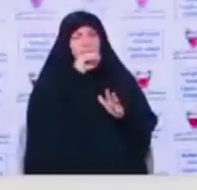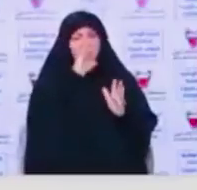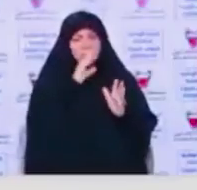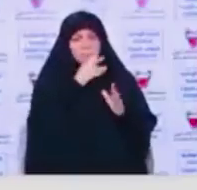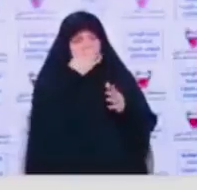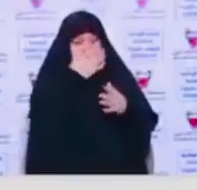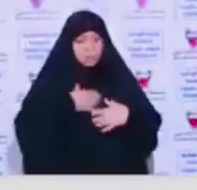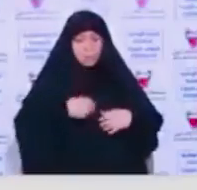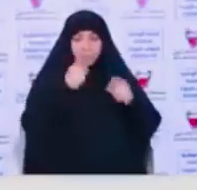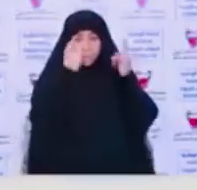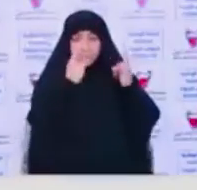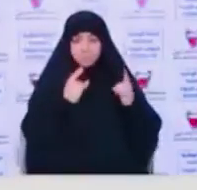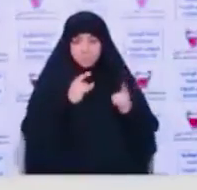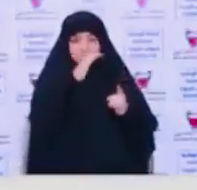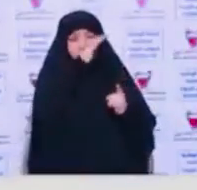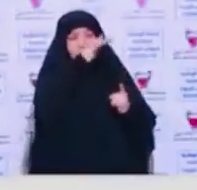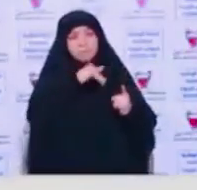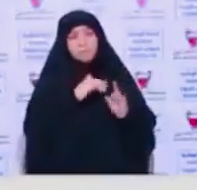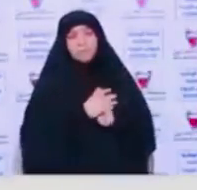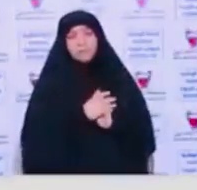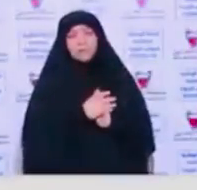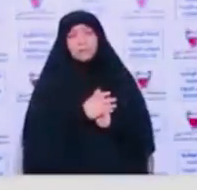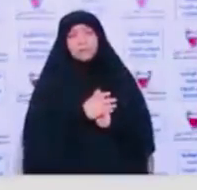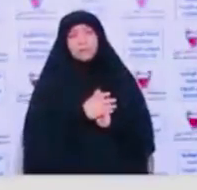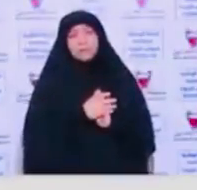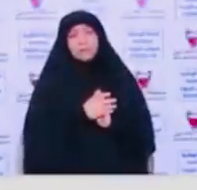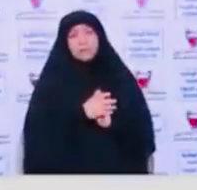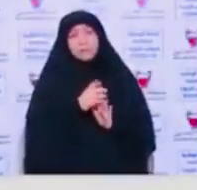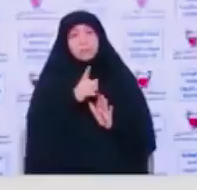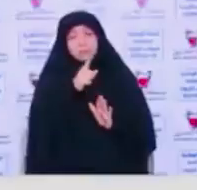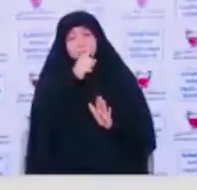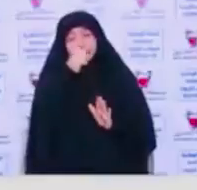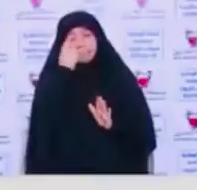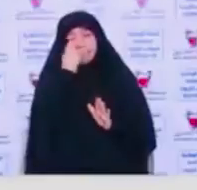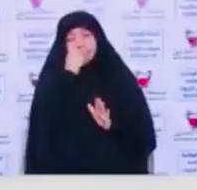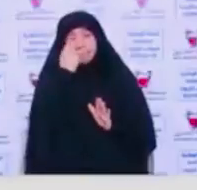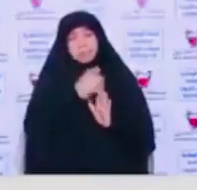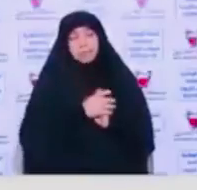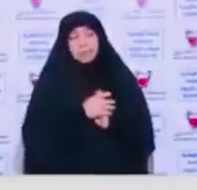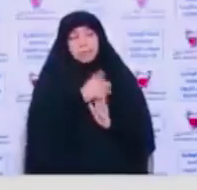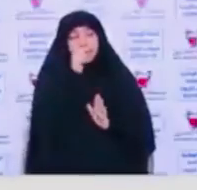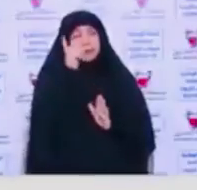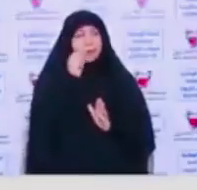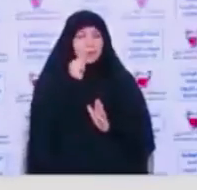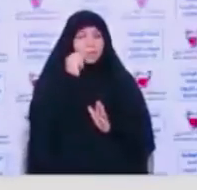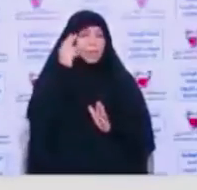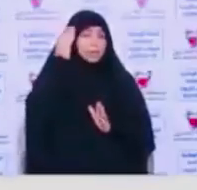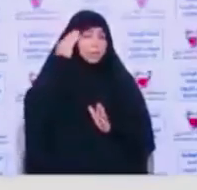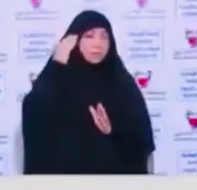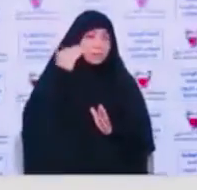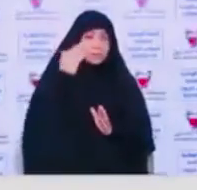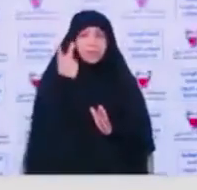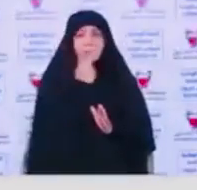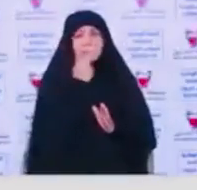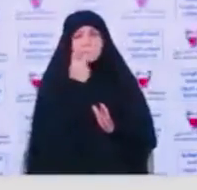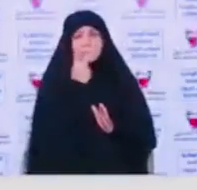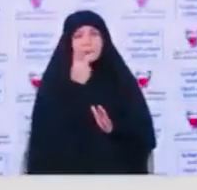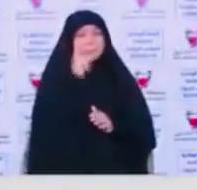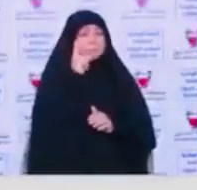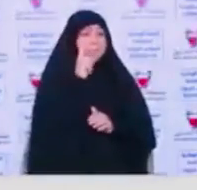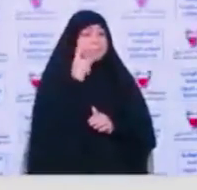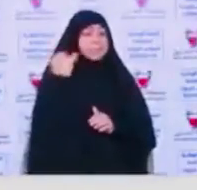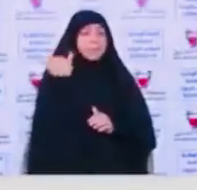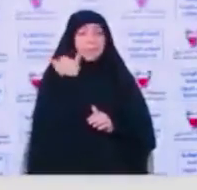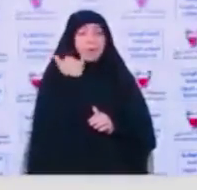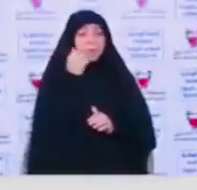مفتوح للرجال والنساء، ولكن للنساء اللي ما سبق لهم ان يكونون سبق لهم ان كان لهم حمل. سبب